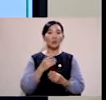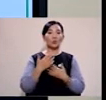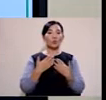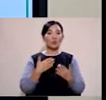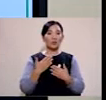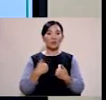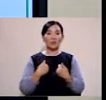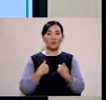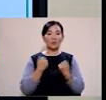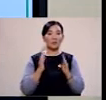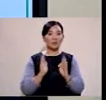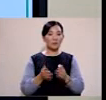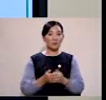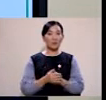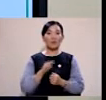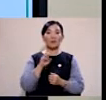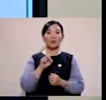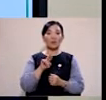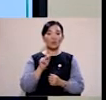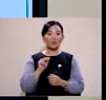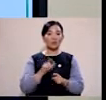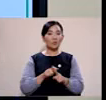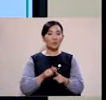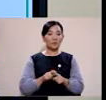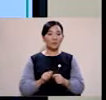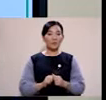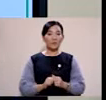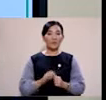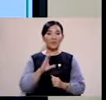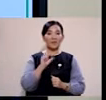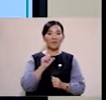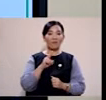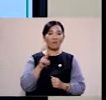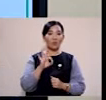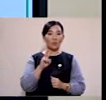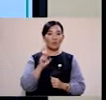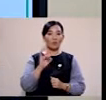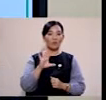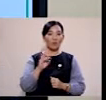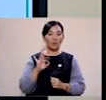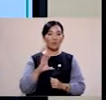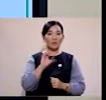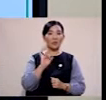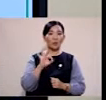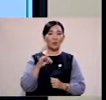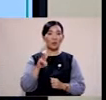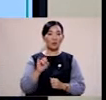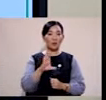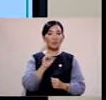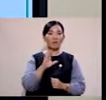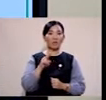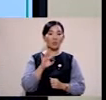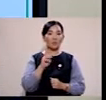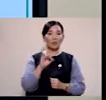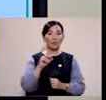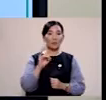suhbatlashishga harakat qilamiz. Tayanch so'zlar. Savdo karvoni, saroylar, savdo